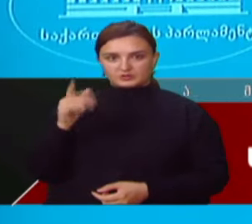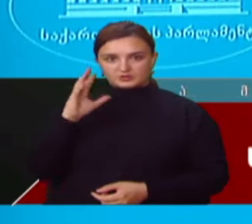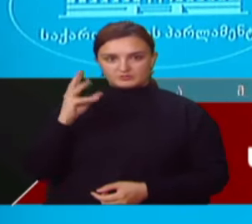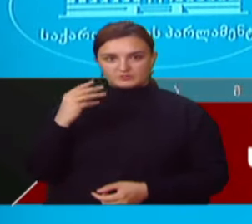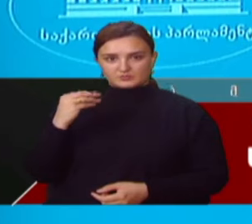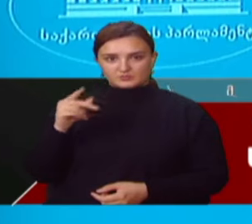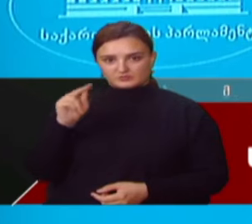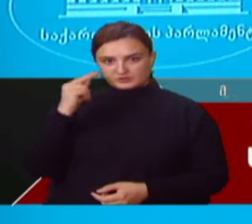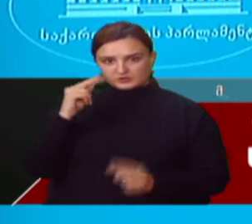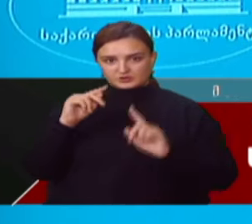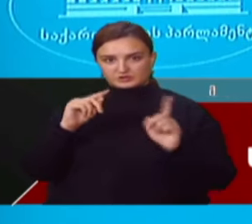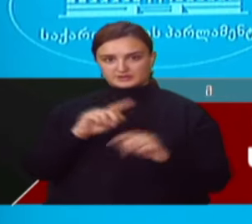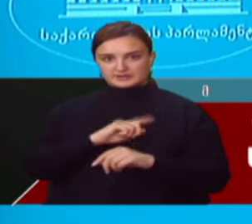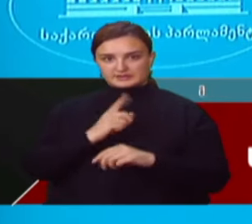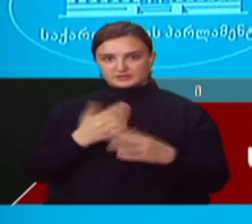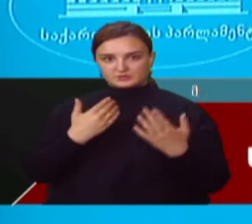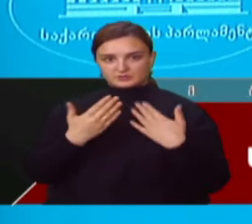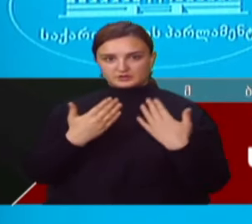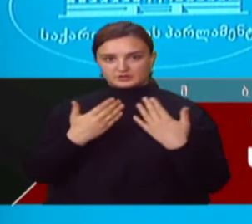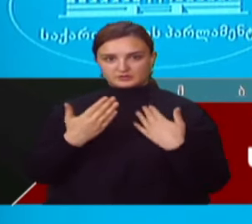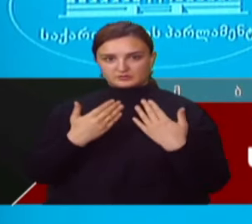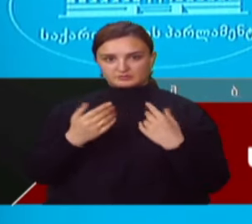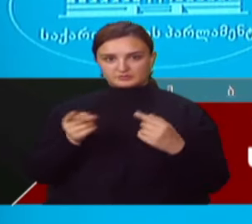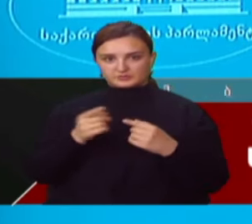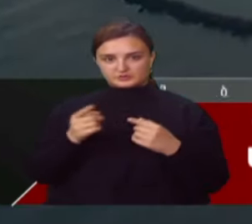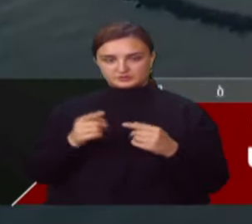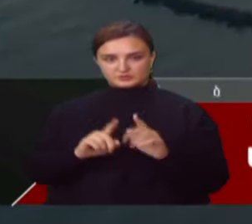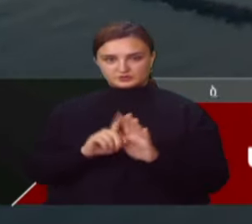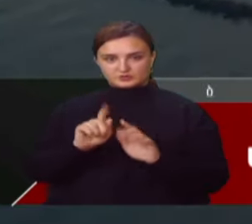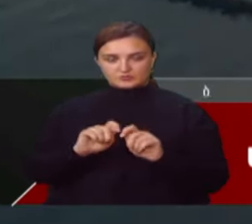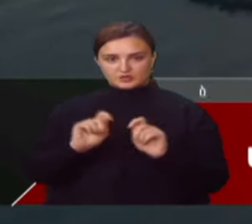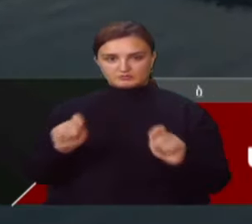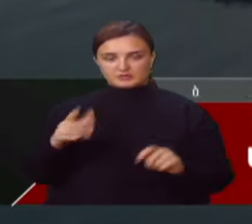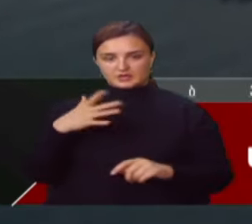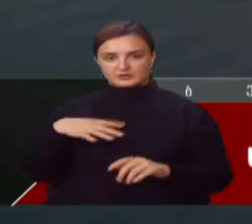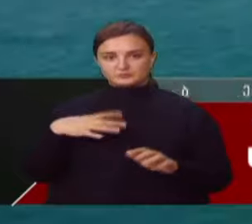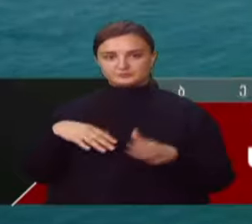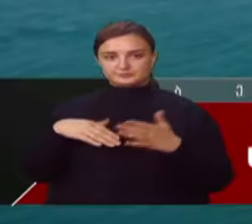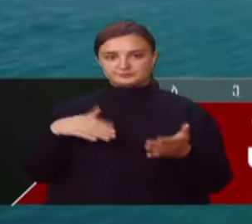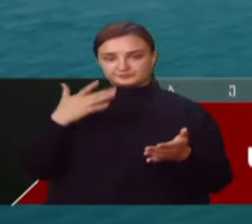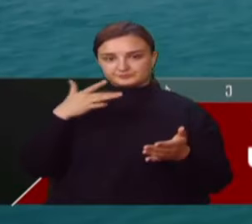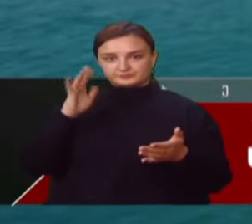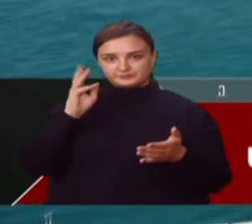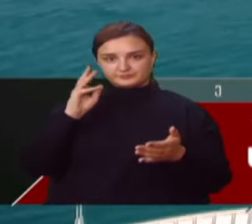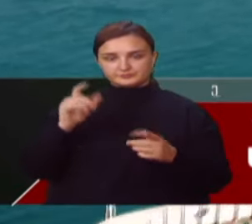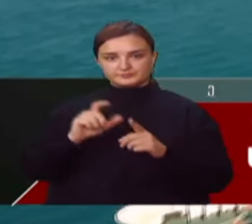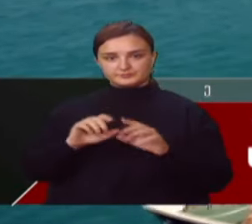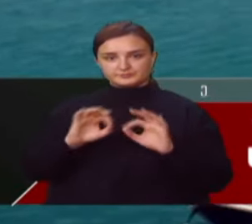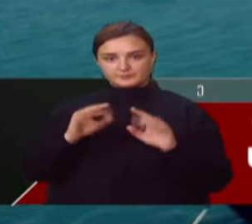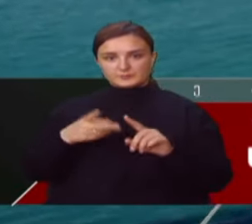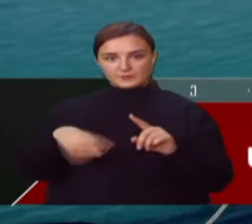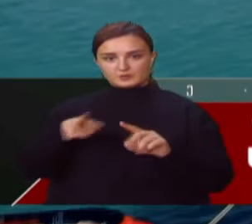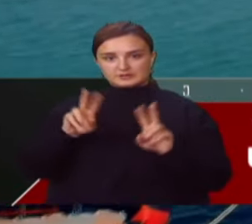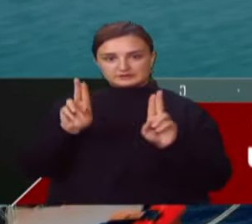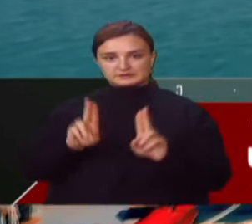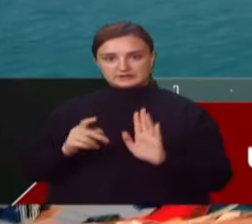მოლდოვას ჩინეთთან ჭიდრო ურთიერთობის ასე ვთქვათ ჩამოყალიბება. ქართული მხარე ამერიკის ელჩის განცხადებაში ორმაგ